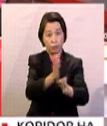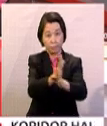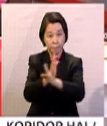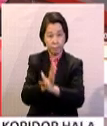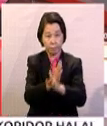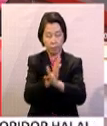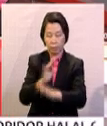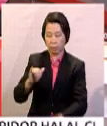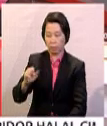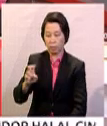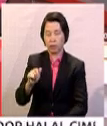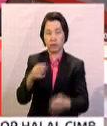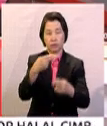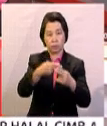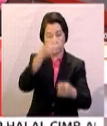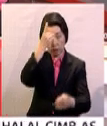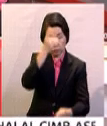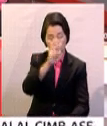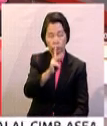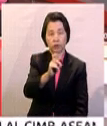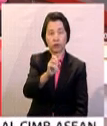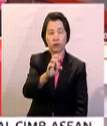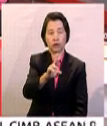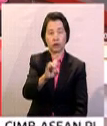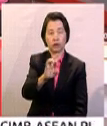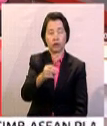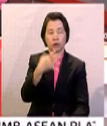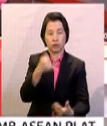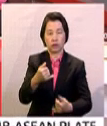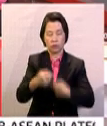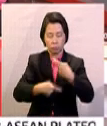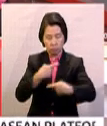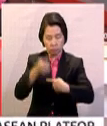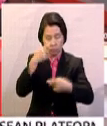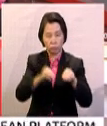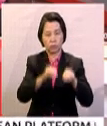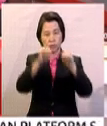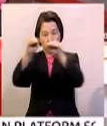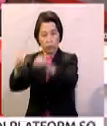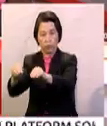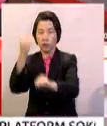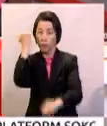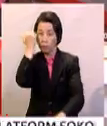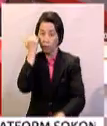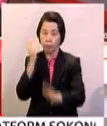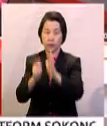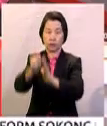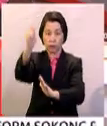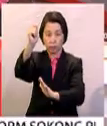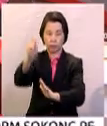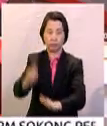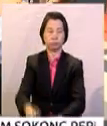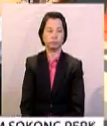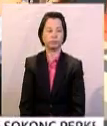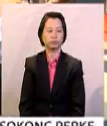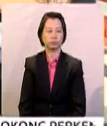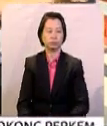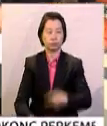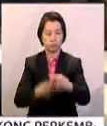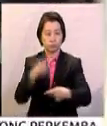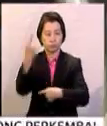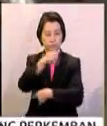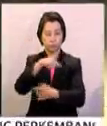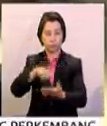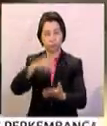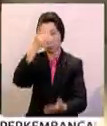Isa, Datuk K. Kumarendran, bahawa kes itu sedang dalam proses untuk dipindahkan ke Mahkamah Tinggi. Terdahulu dalam prosiding hari